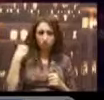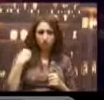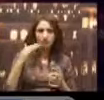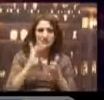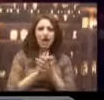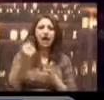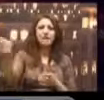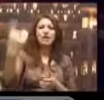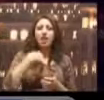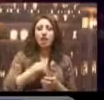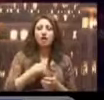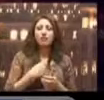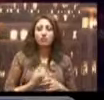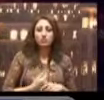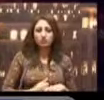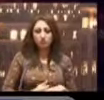صاحبي